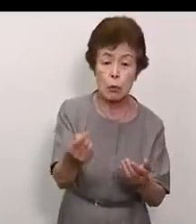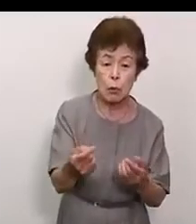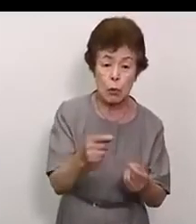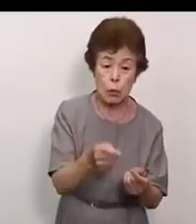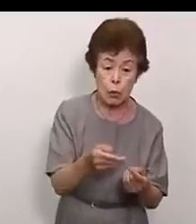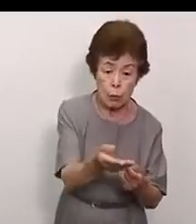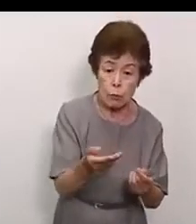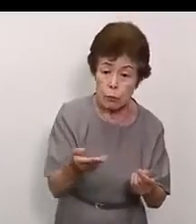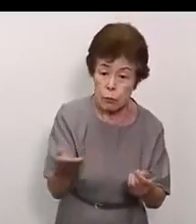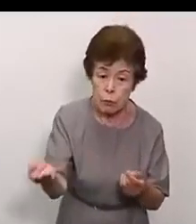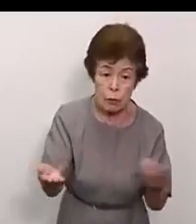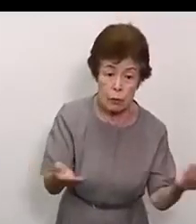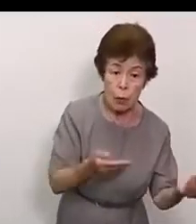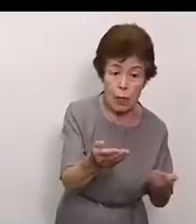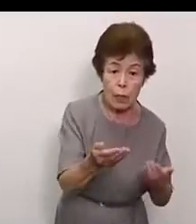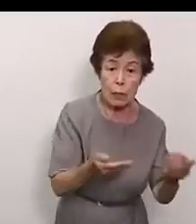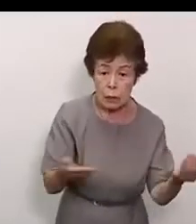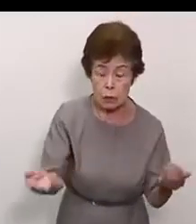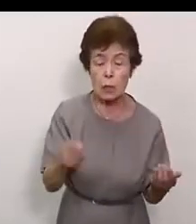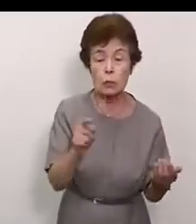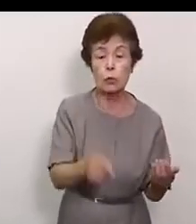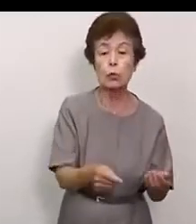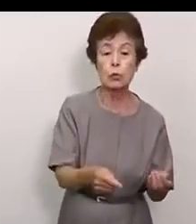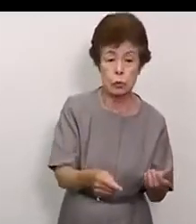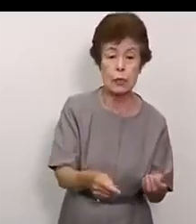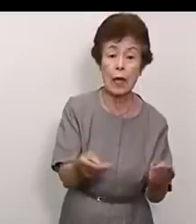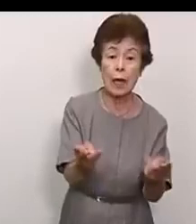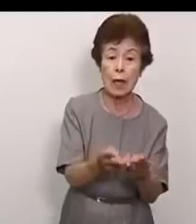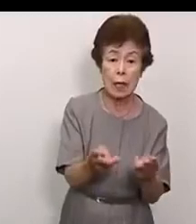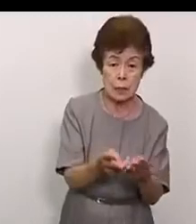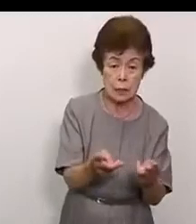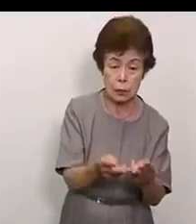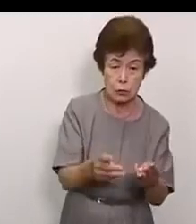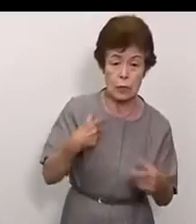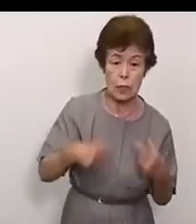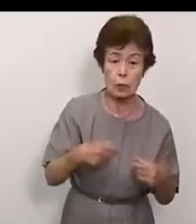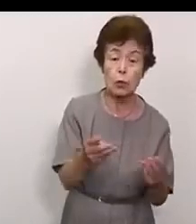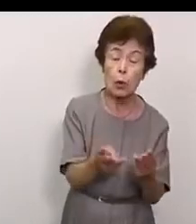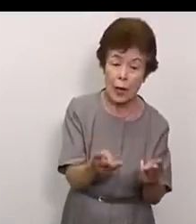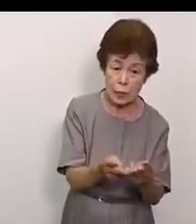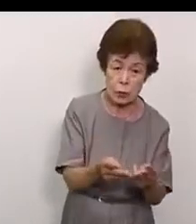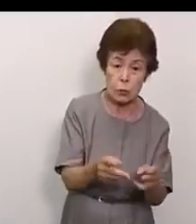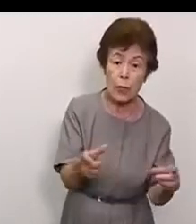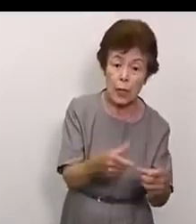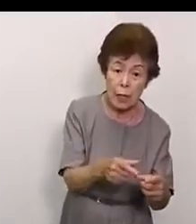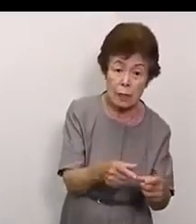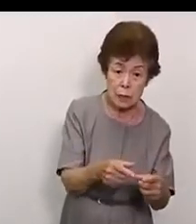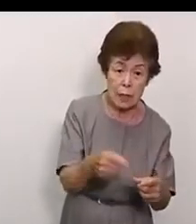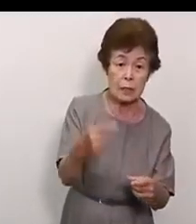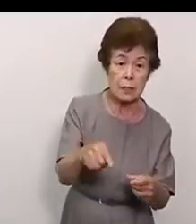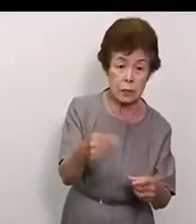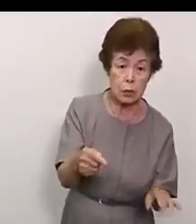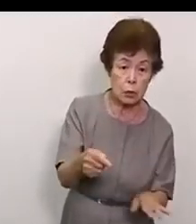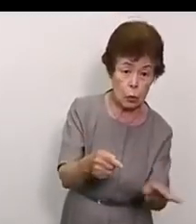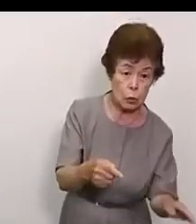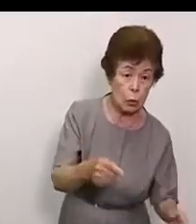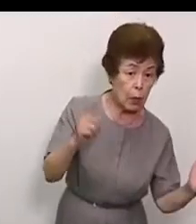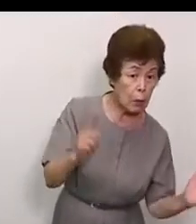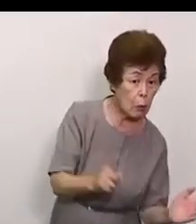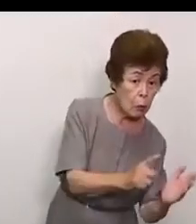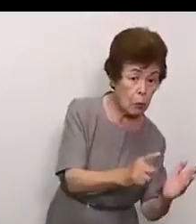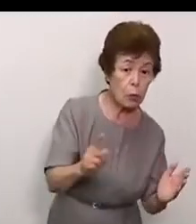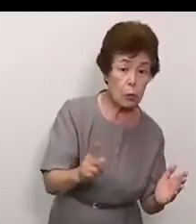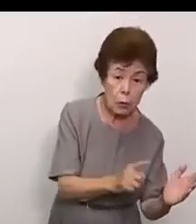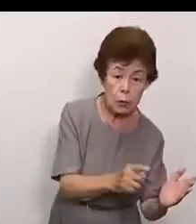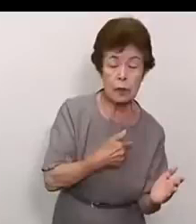言ってますのでね、そういう人数を絞ってちゃんと先生と子どもたちが向き合うような教育